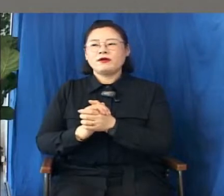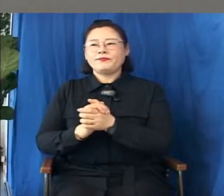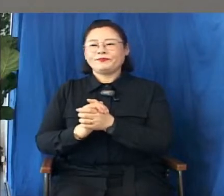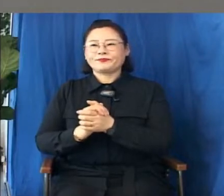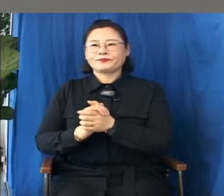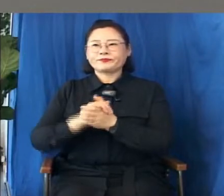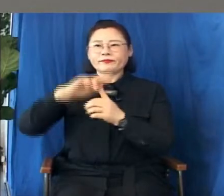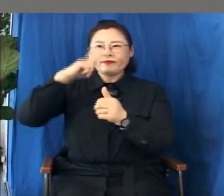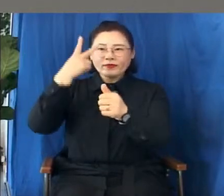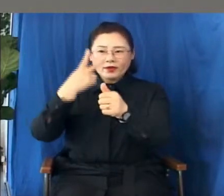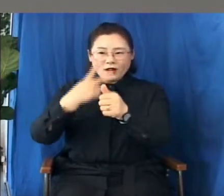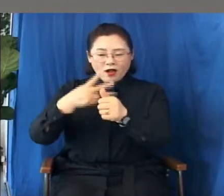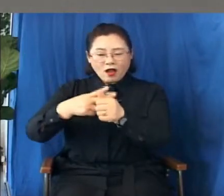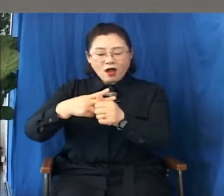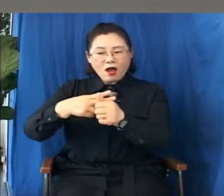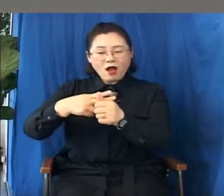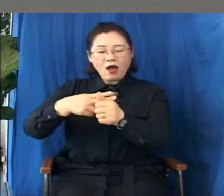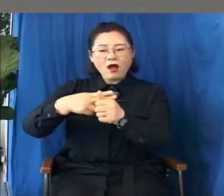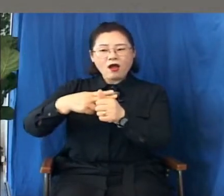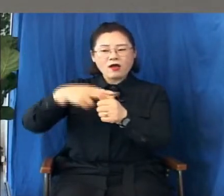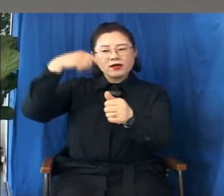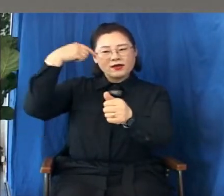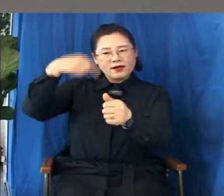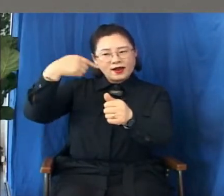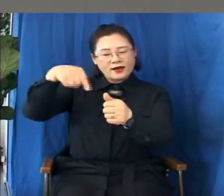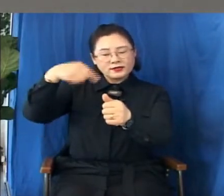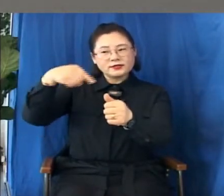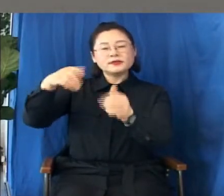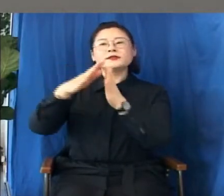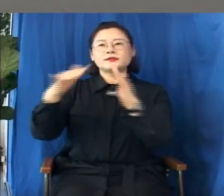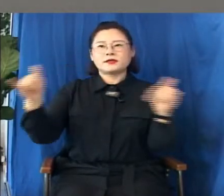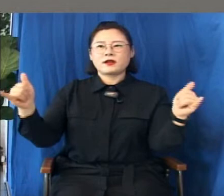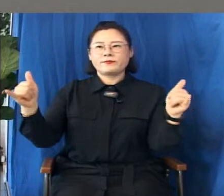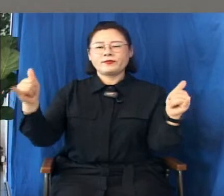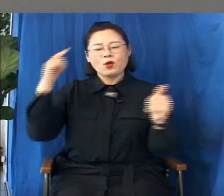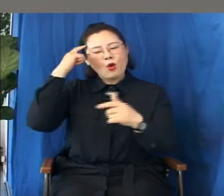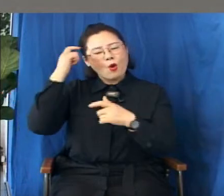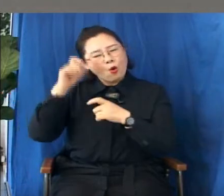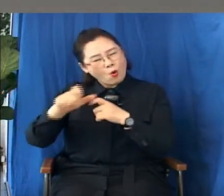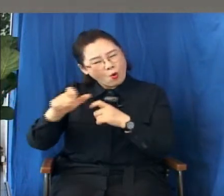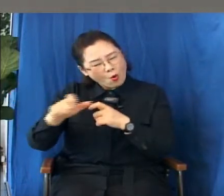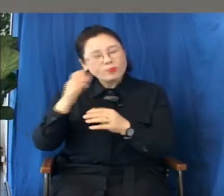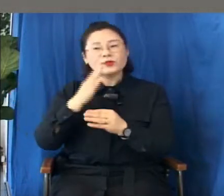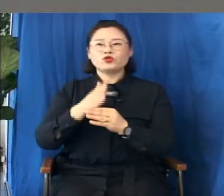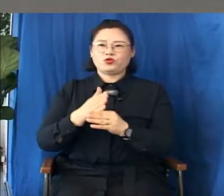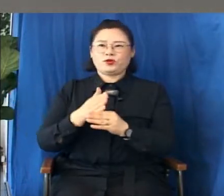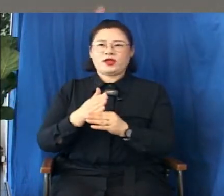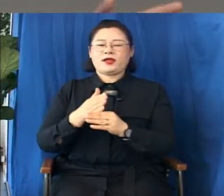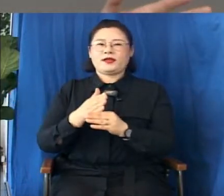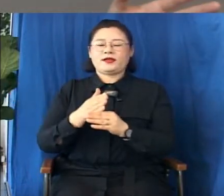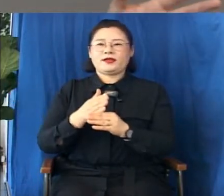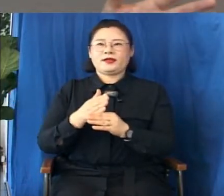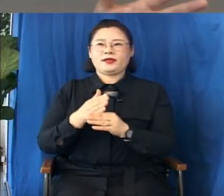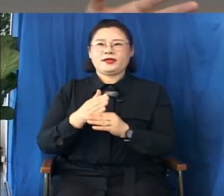있고 그러니까 이분도 고민을 좀 했던 거예요. 그러다가